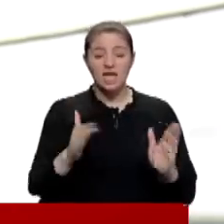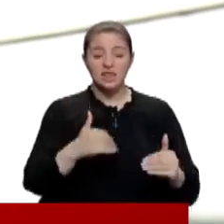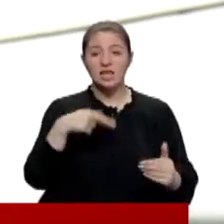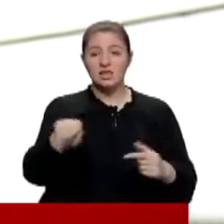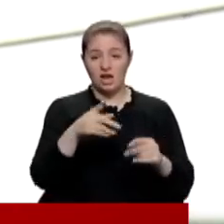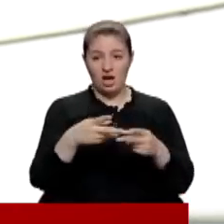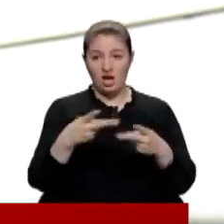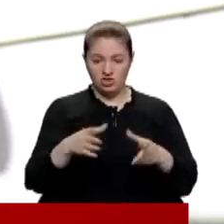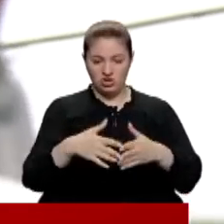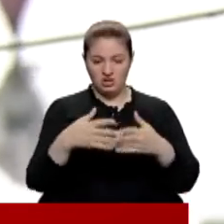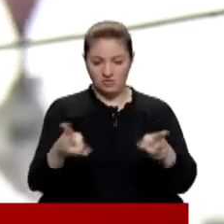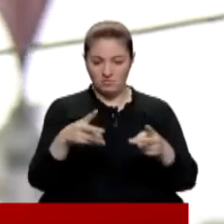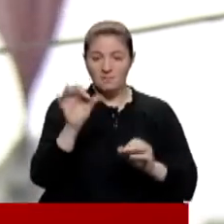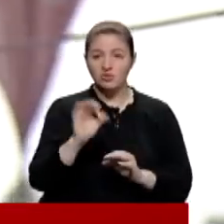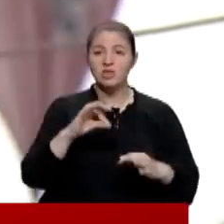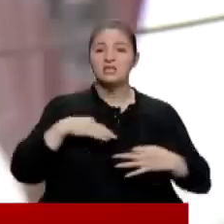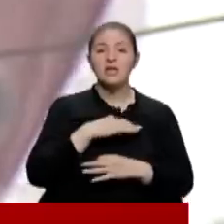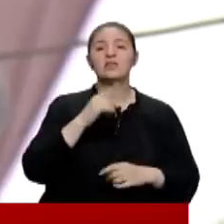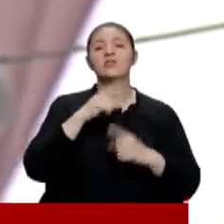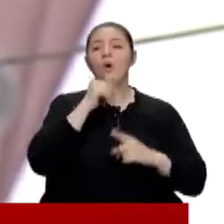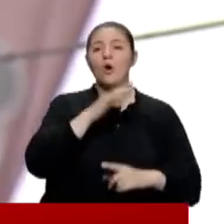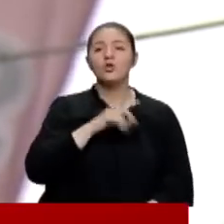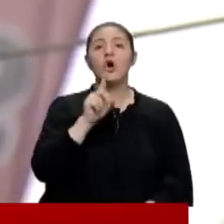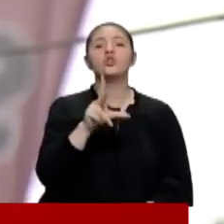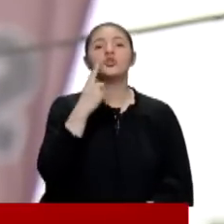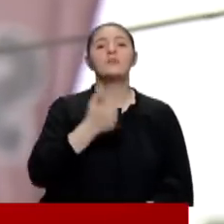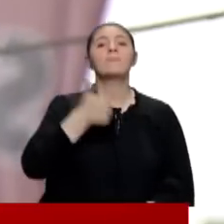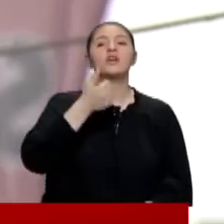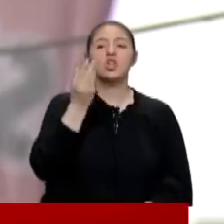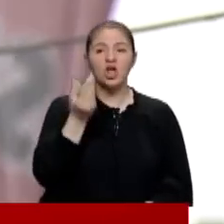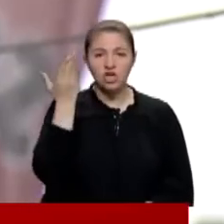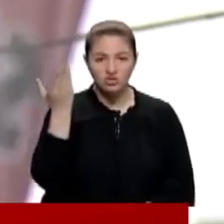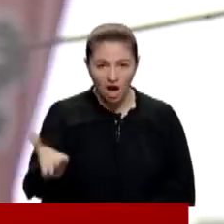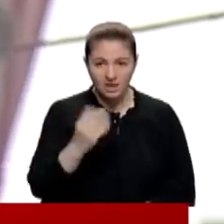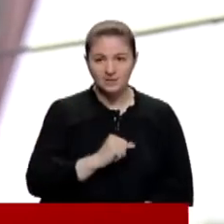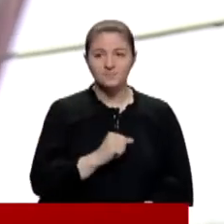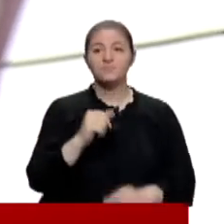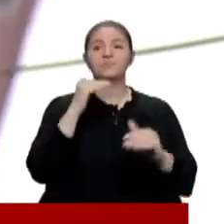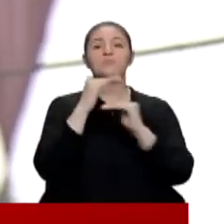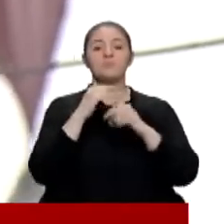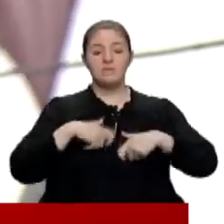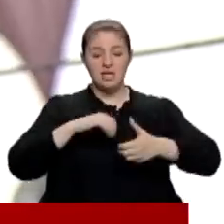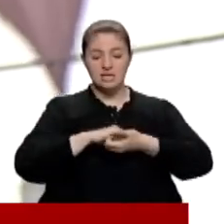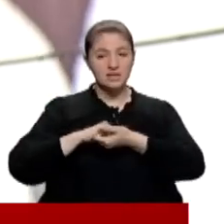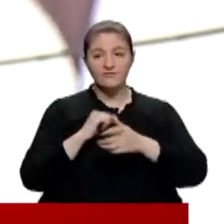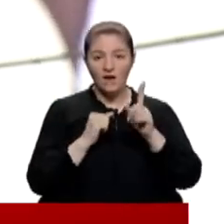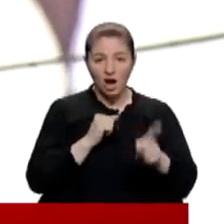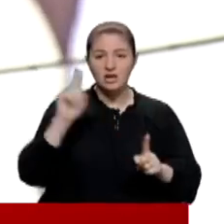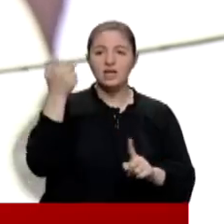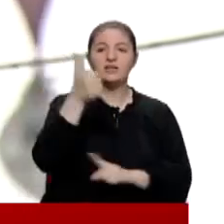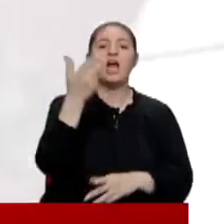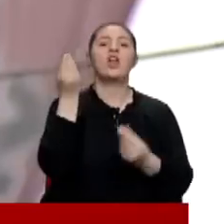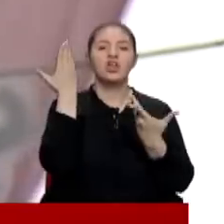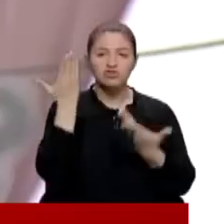sandıklar açılacak. Sayın Kılıçdaroğlu 13. Cumhurbaşkanı olacak. Millet İttifakı